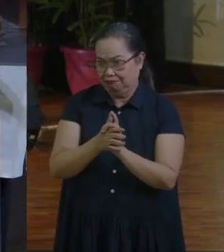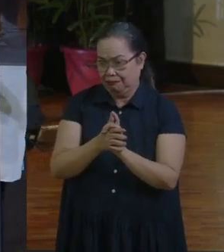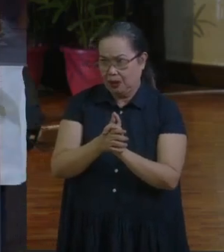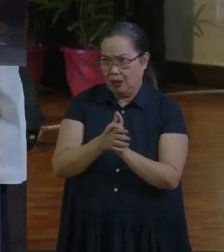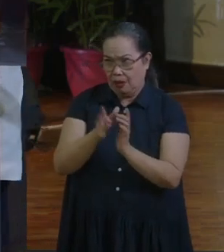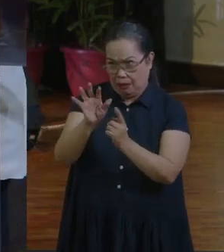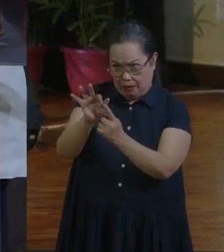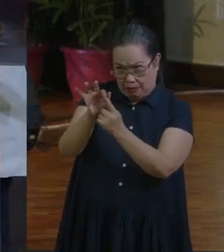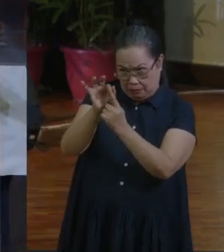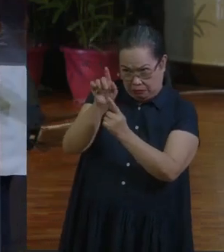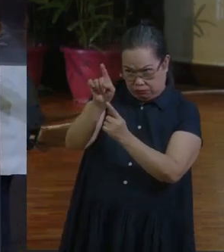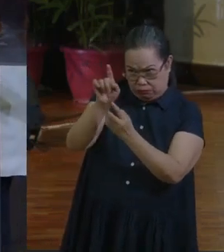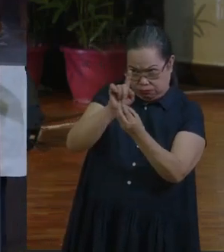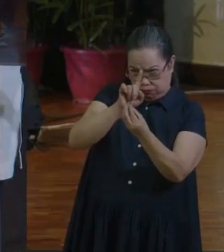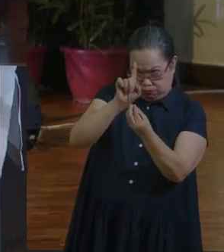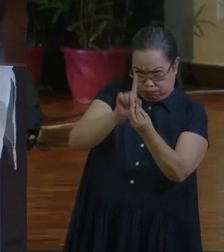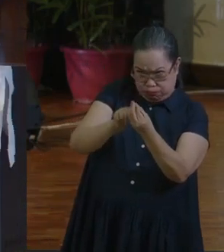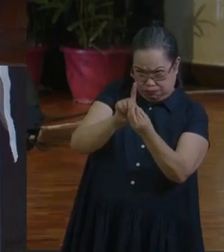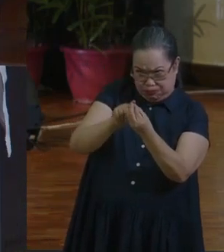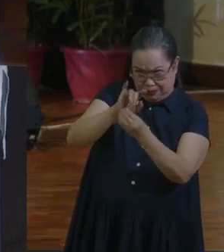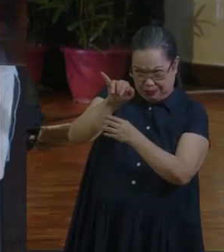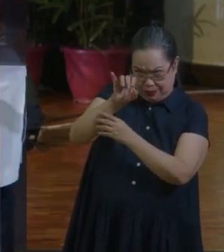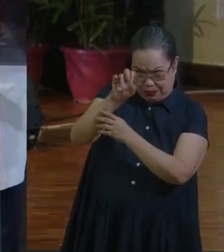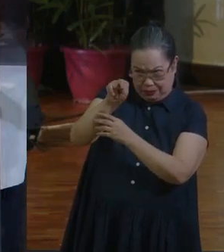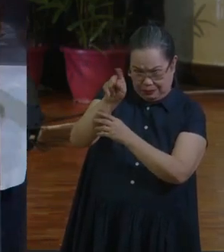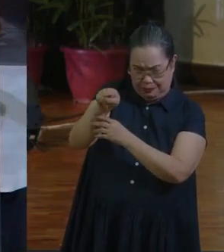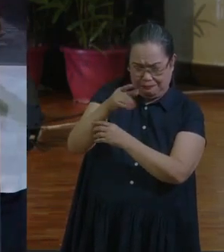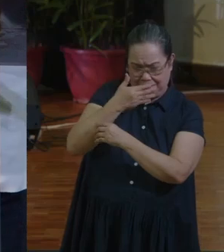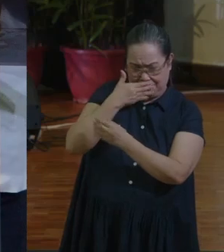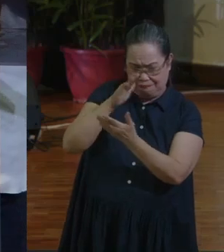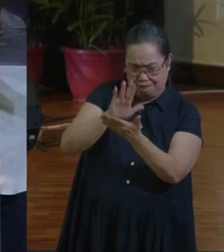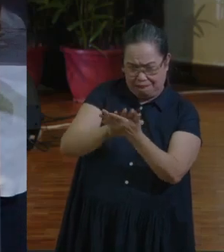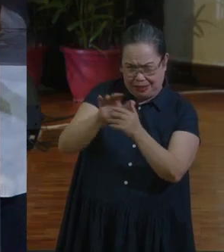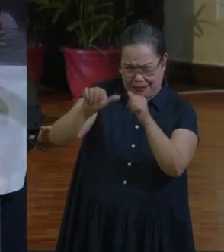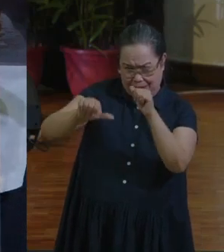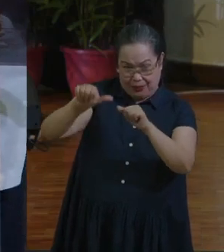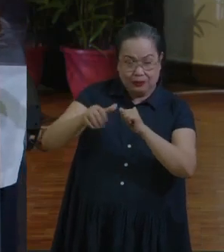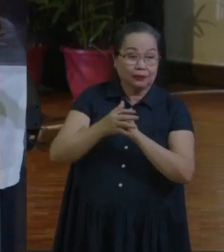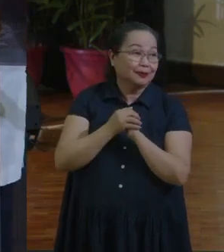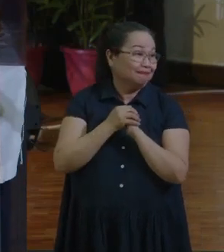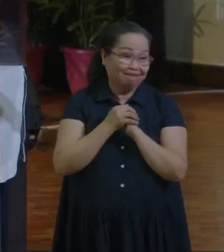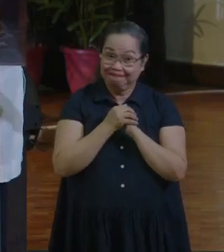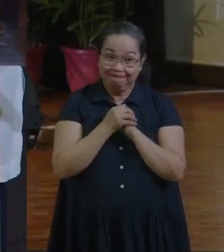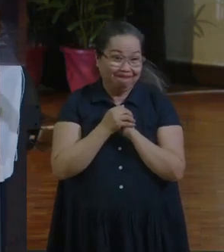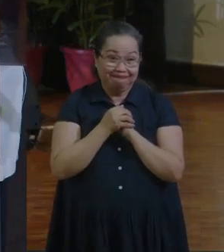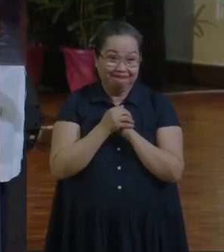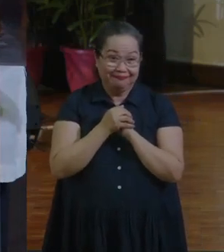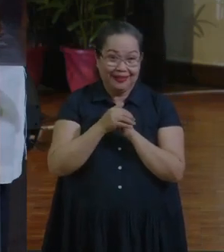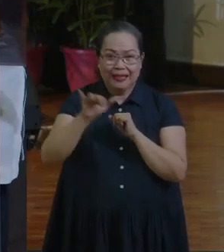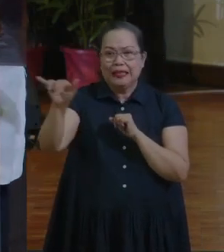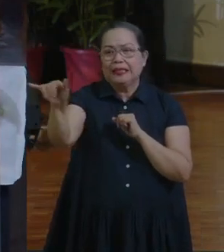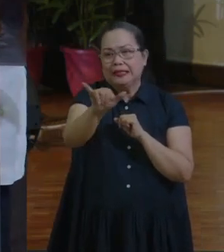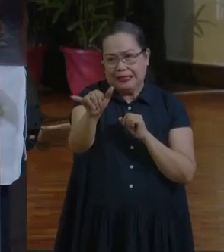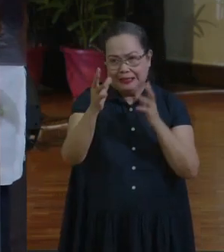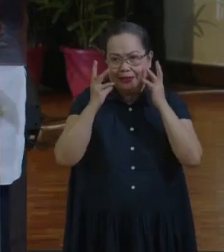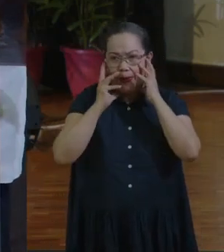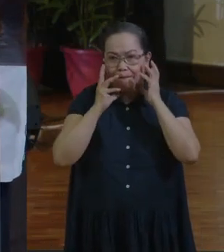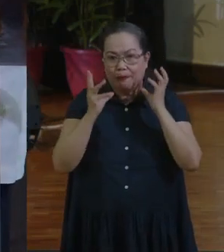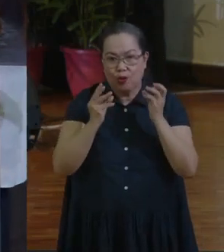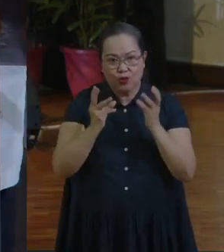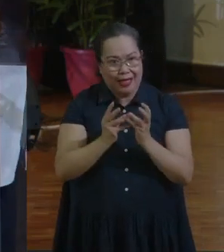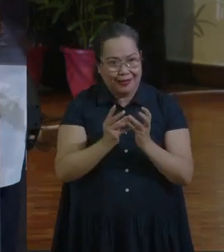tanging pulaan si John the Baptist. Halimbawa, si Moses sa Numbers